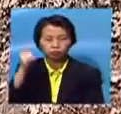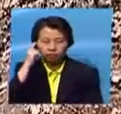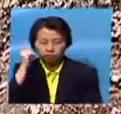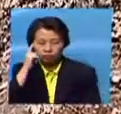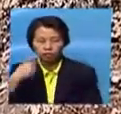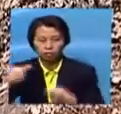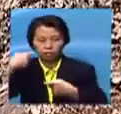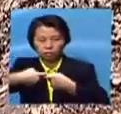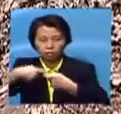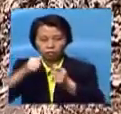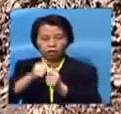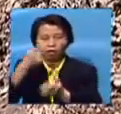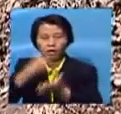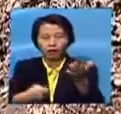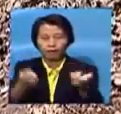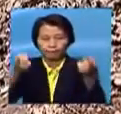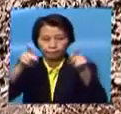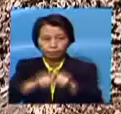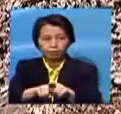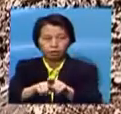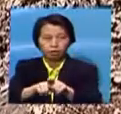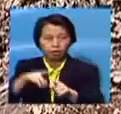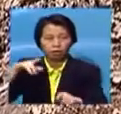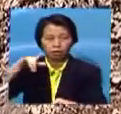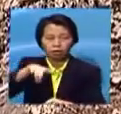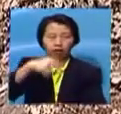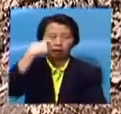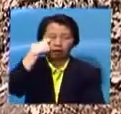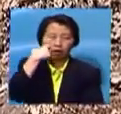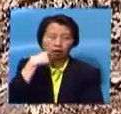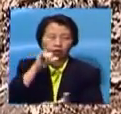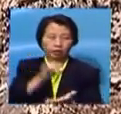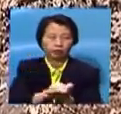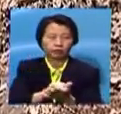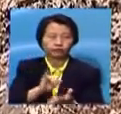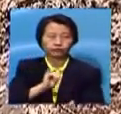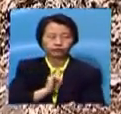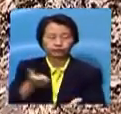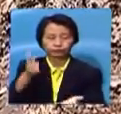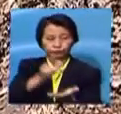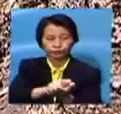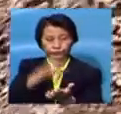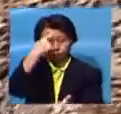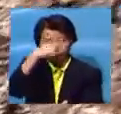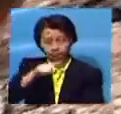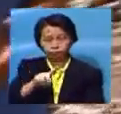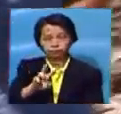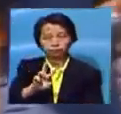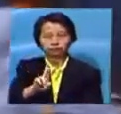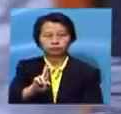berkaitan dengan apa yang berlaku terhadap pesawat malang itu Azizi Harun untuk berita